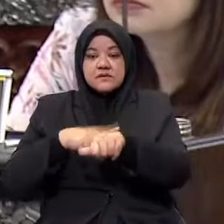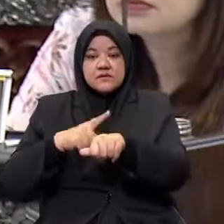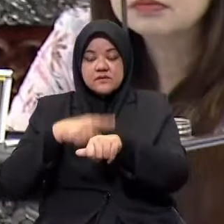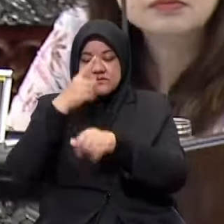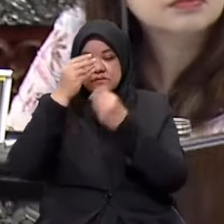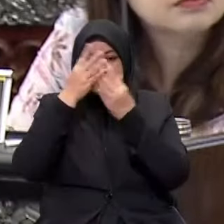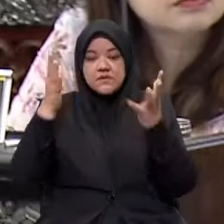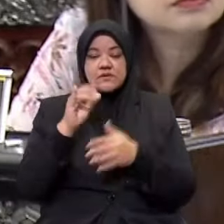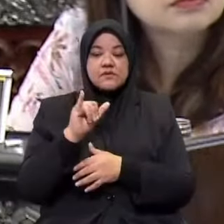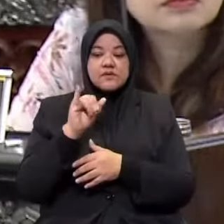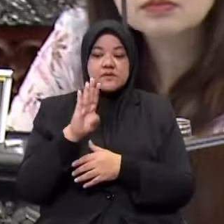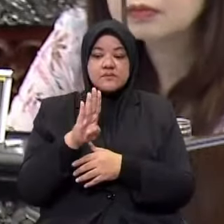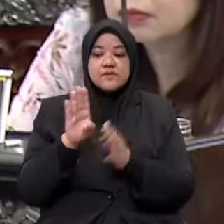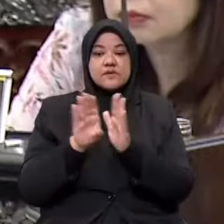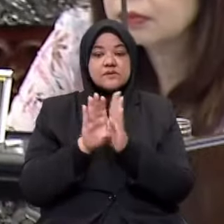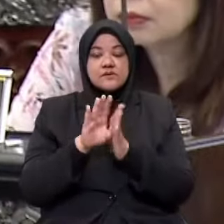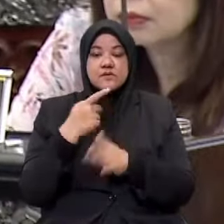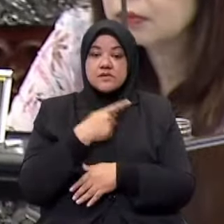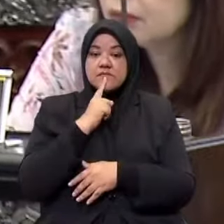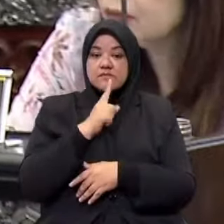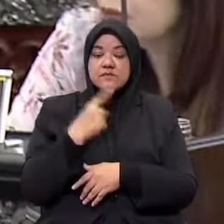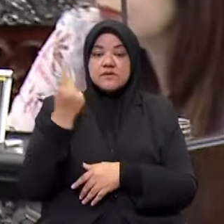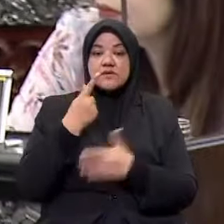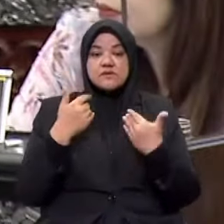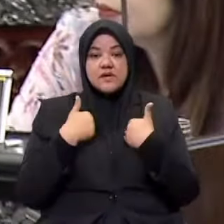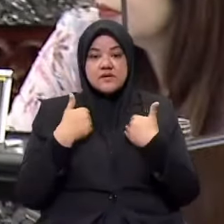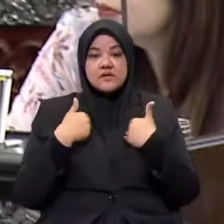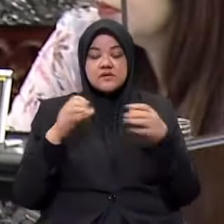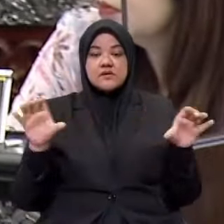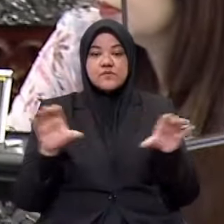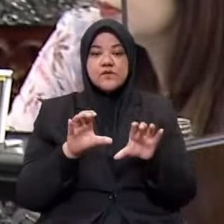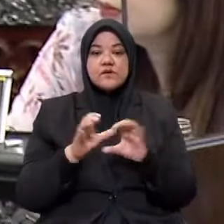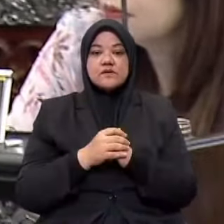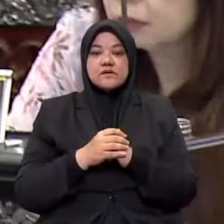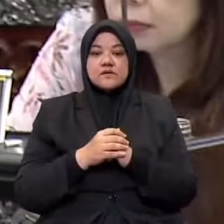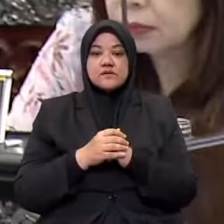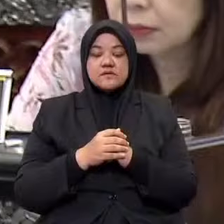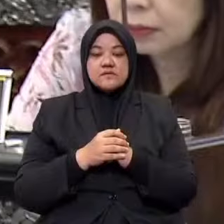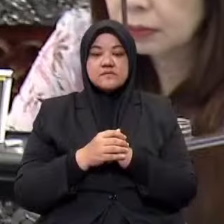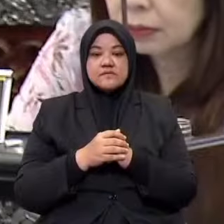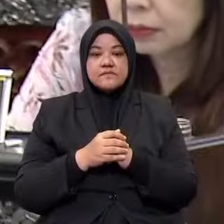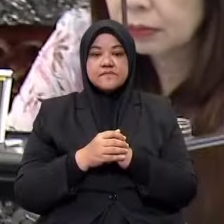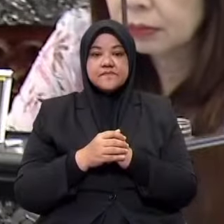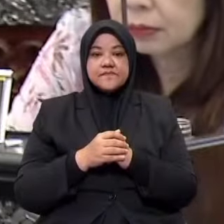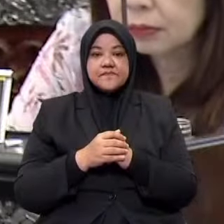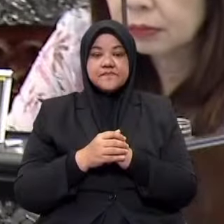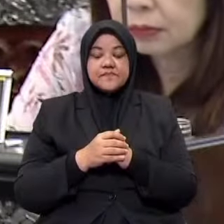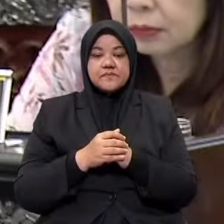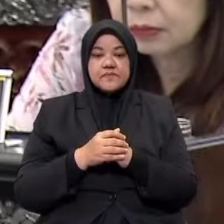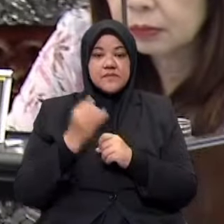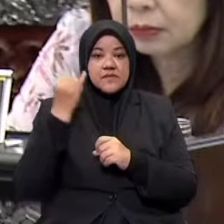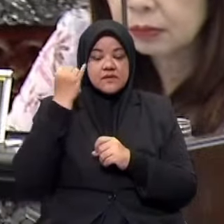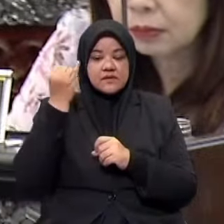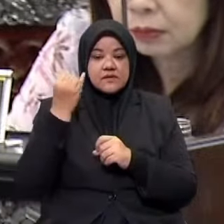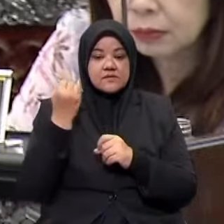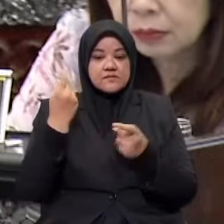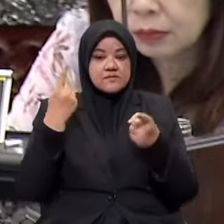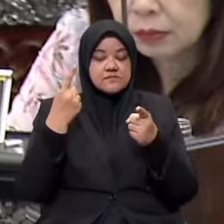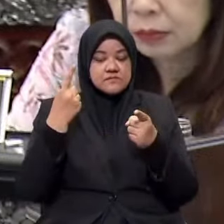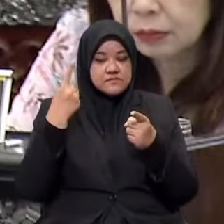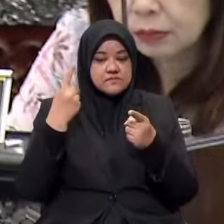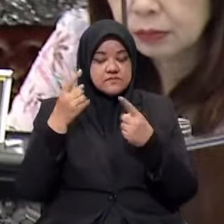untuk pengetahuan yang berhormat contohnya kita memang sentiasa adakan memorandum of understanding ataupun memorandum